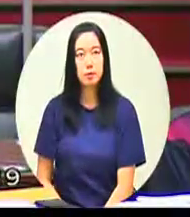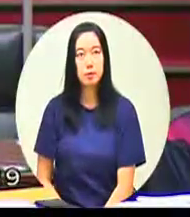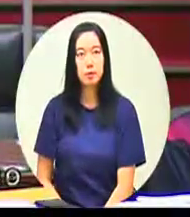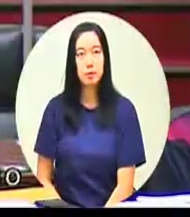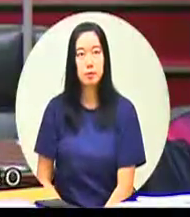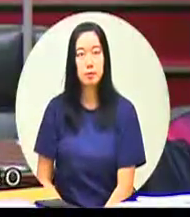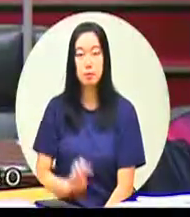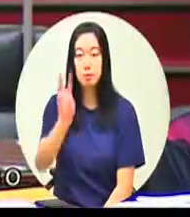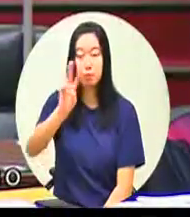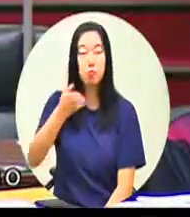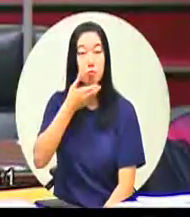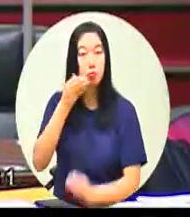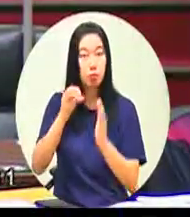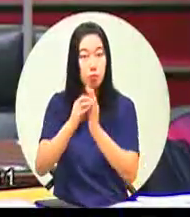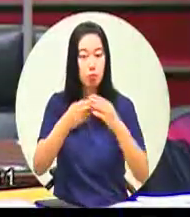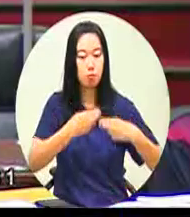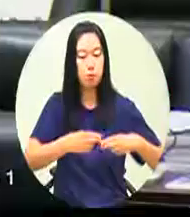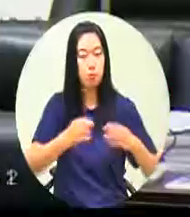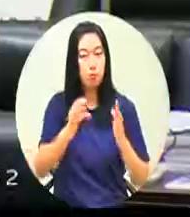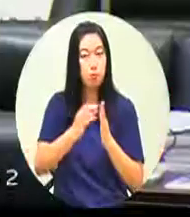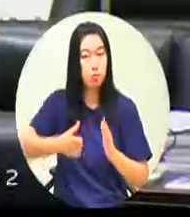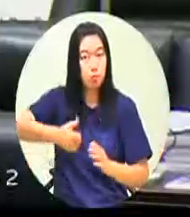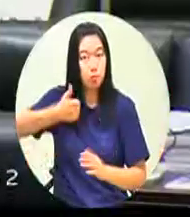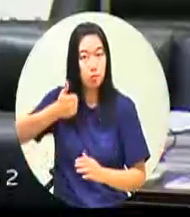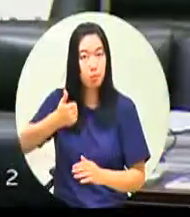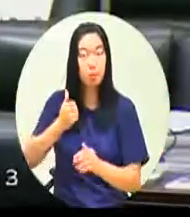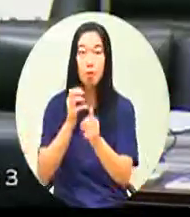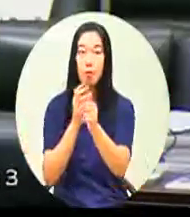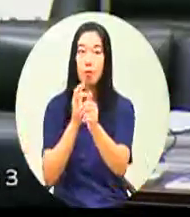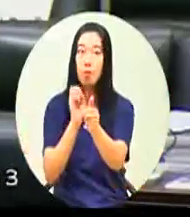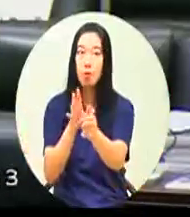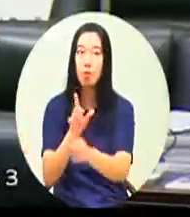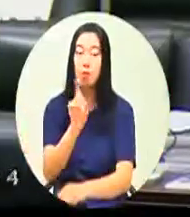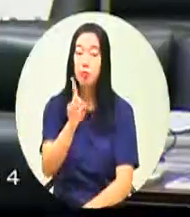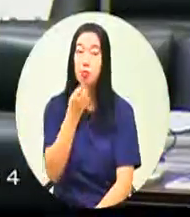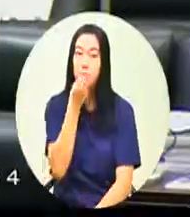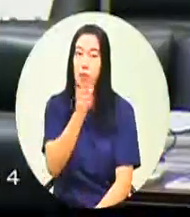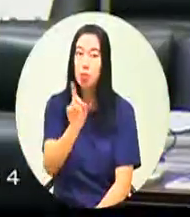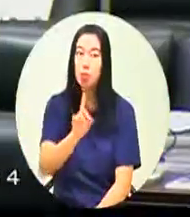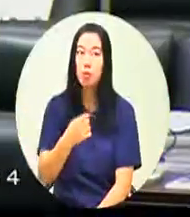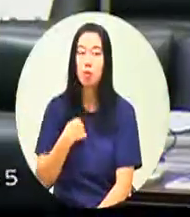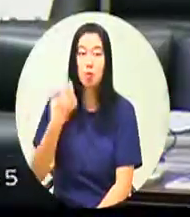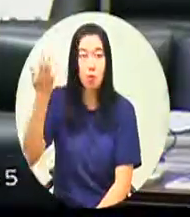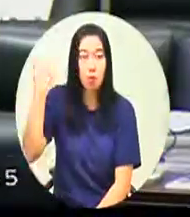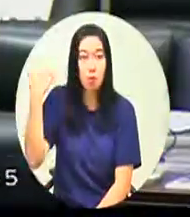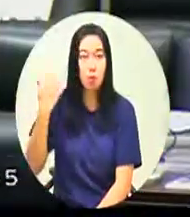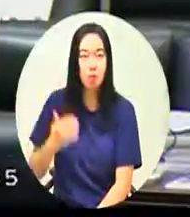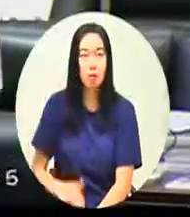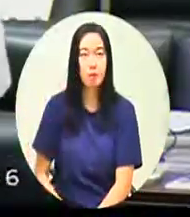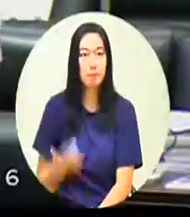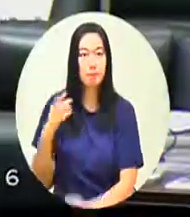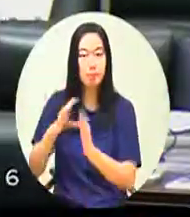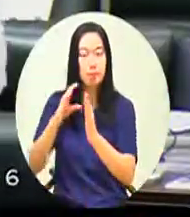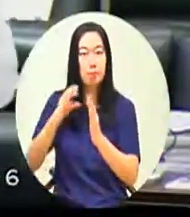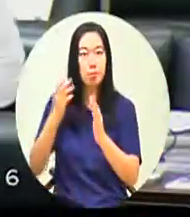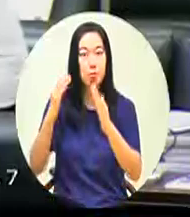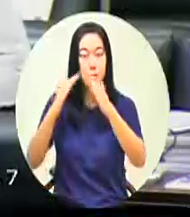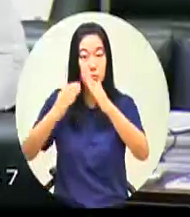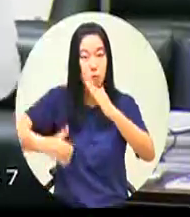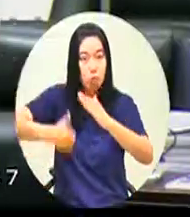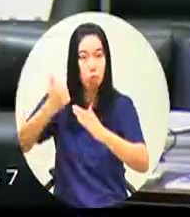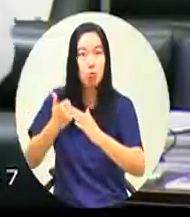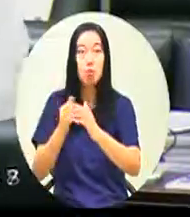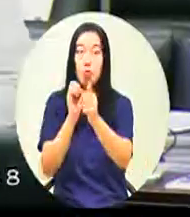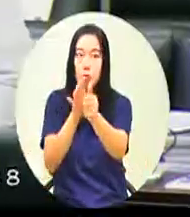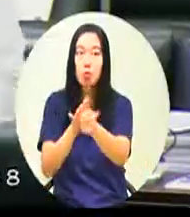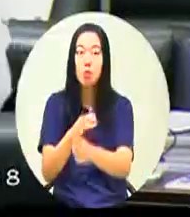水利局蔡局长，你有什么话？是不是上次我在市长咨询的时候，你好像有话要说，